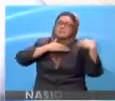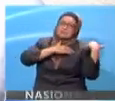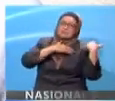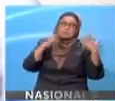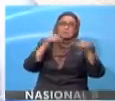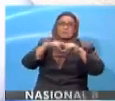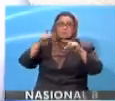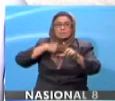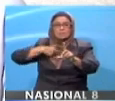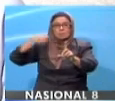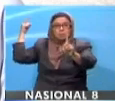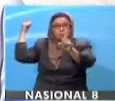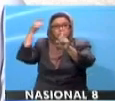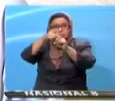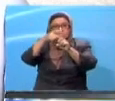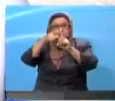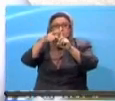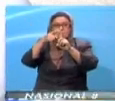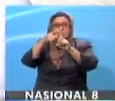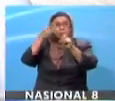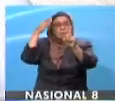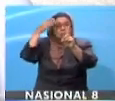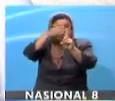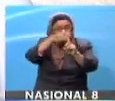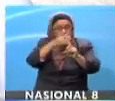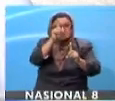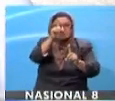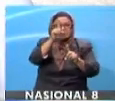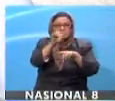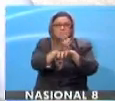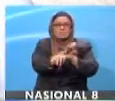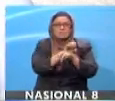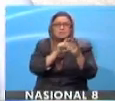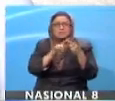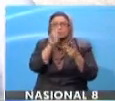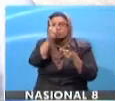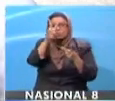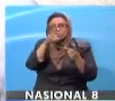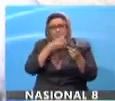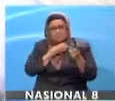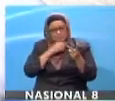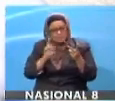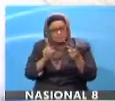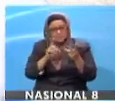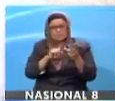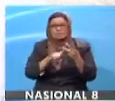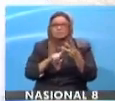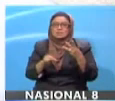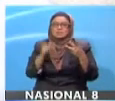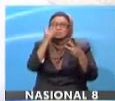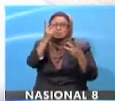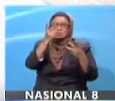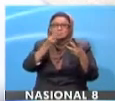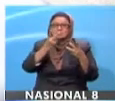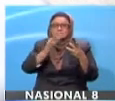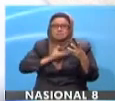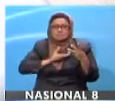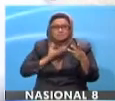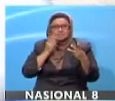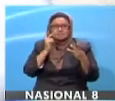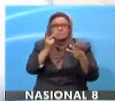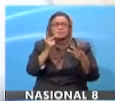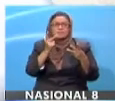2 perak dan 2 gangsa. Dan saya rasa sasaran itu realistik lah dengan prestasi pemain yang ada